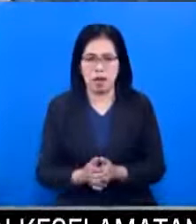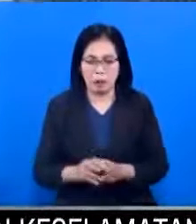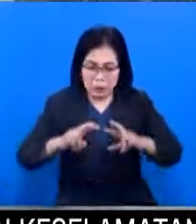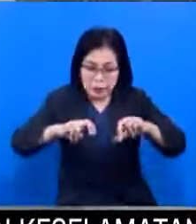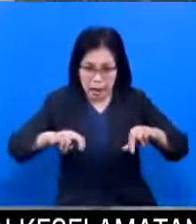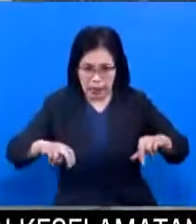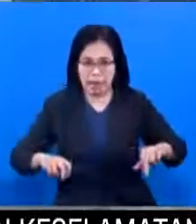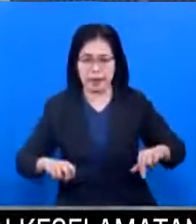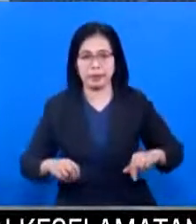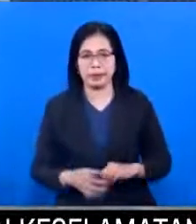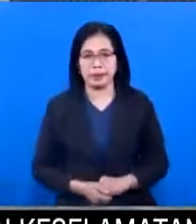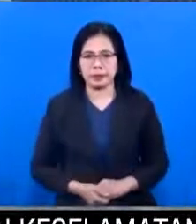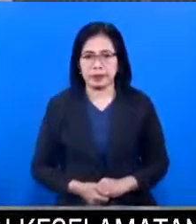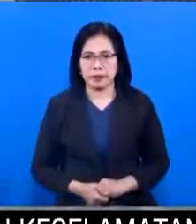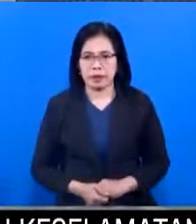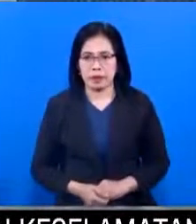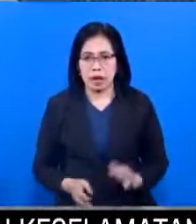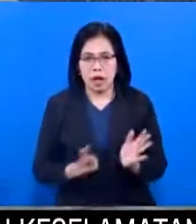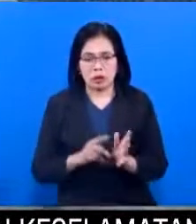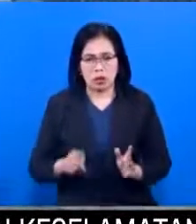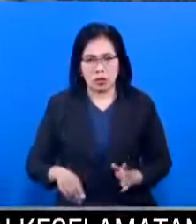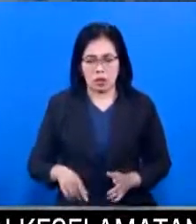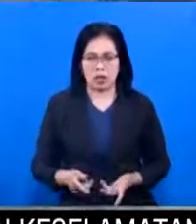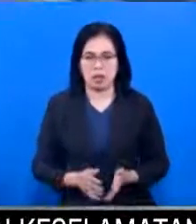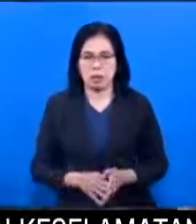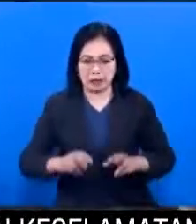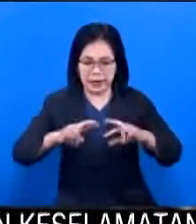Belum diketahui penyebab kebakaran. Kasus ini ditangani